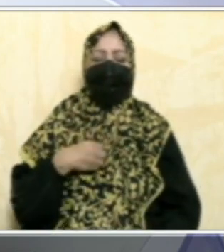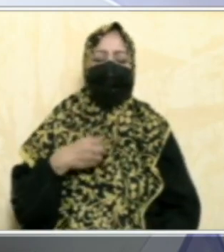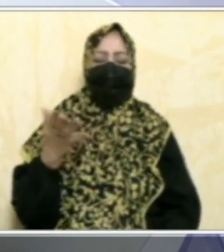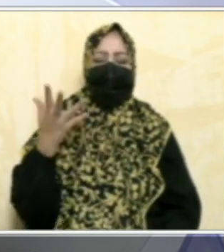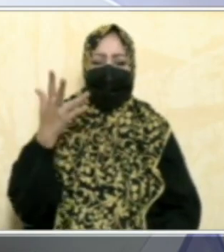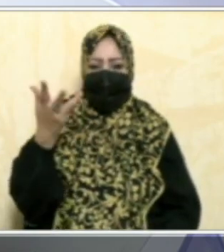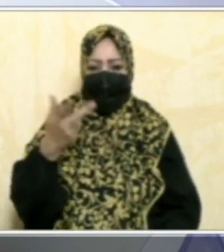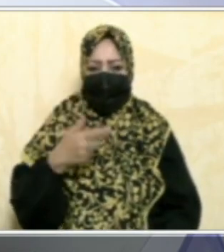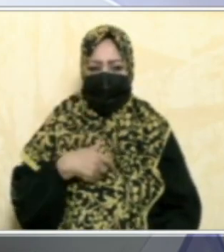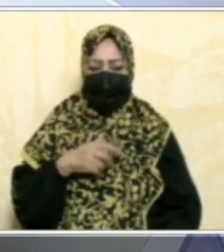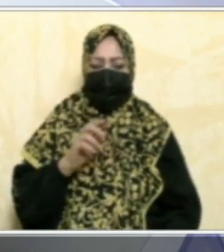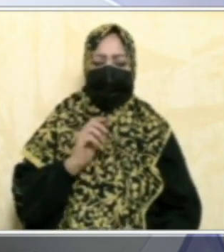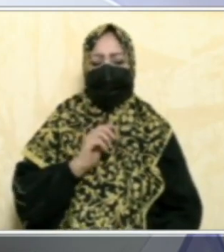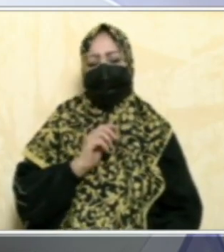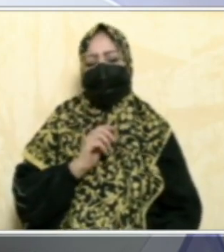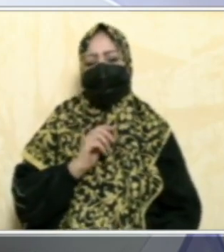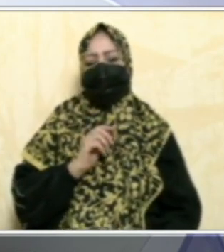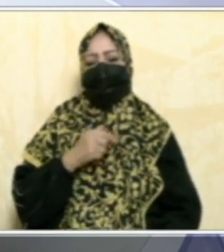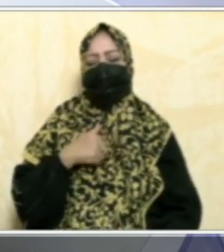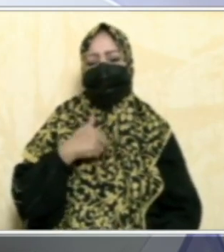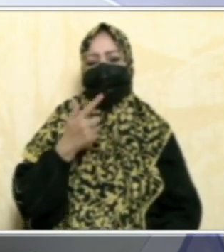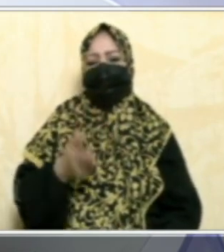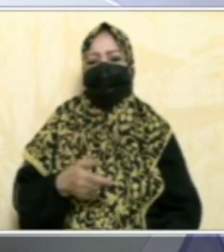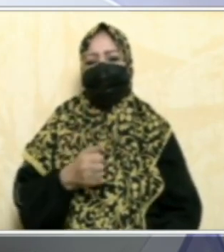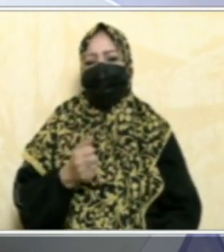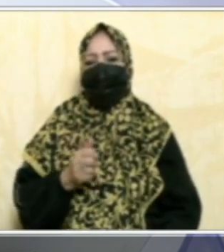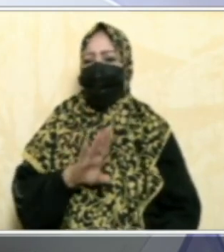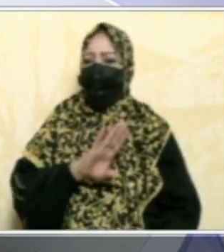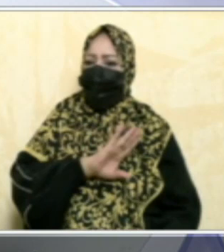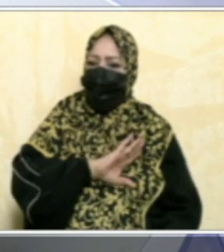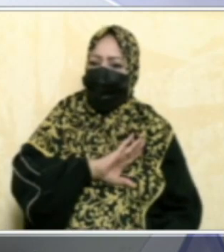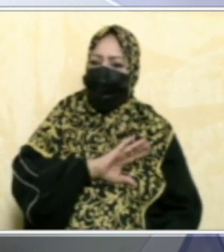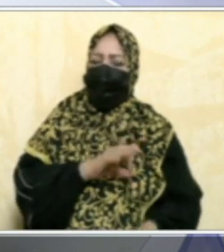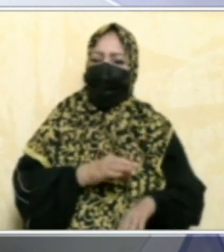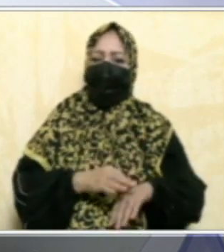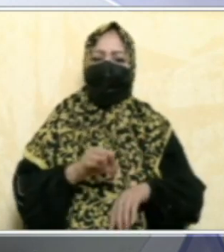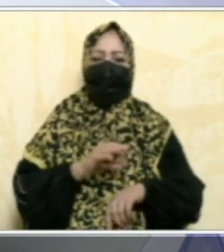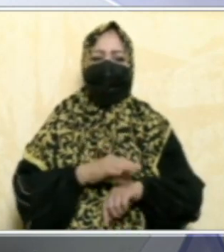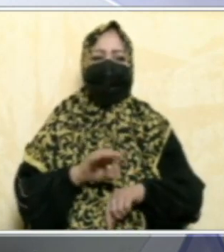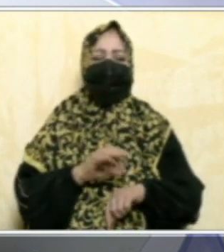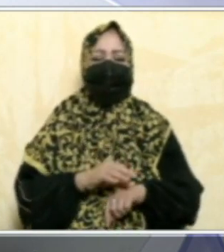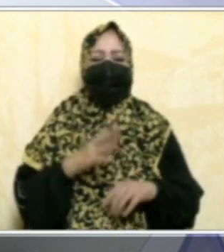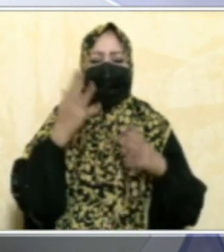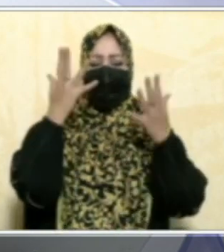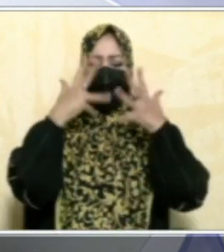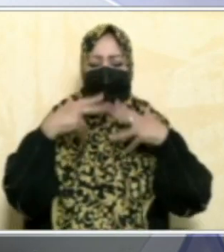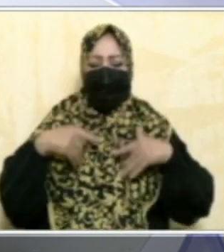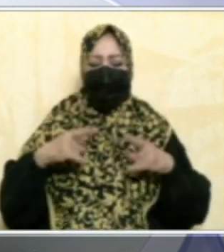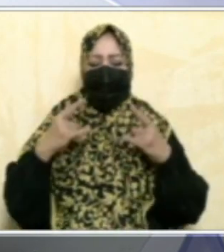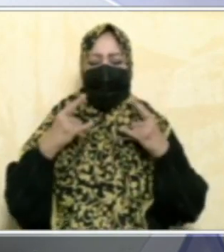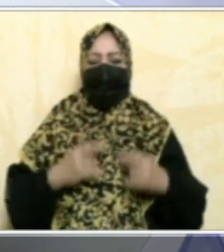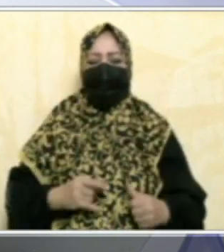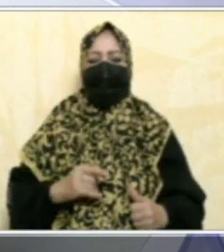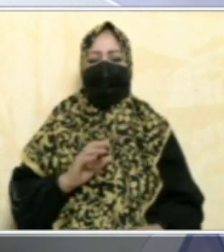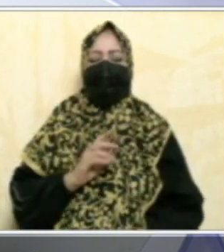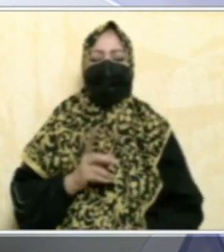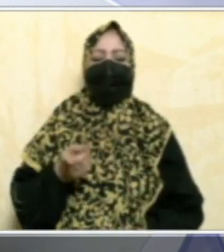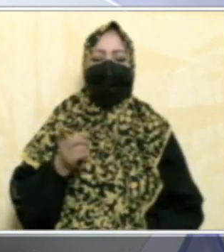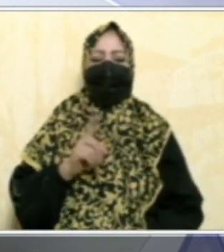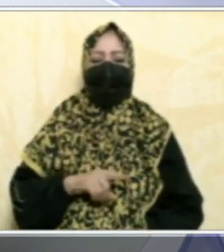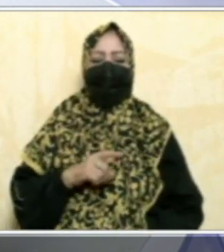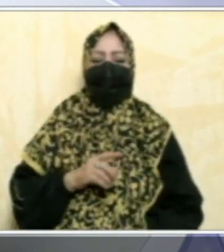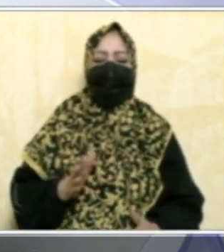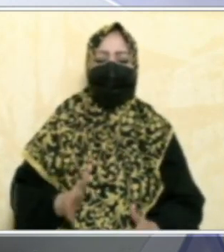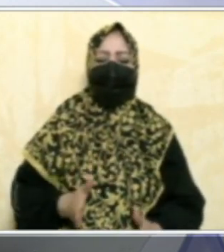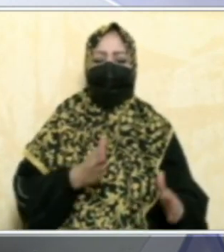لا لحاجة إليها لكن لأجل الوقاية فقط، فينبغي له أن يجتنب يوم الأربعاء ما أمكن،